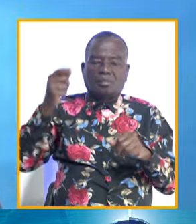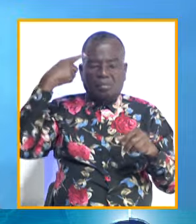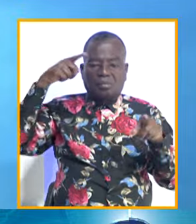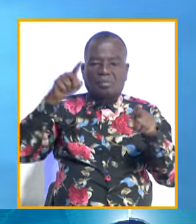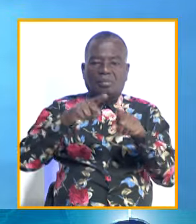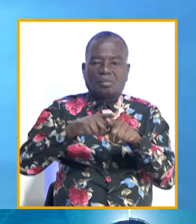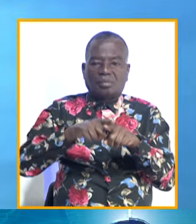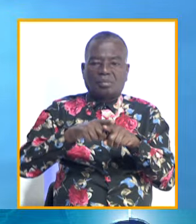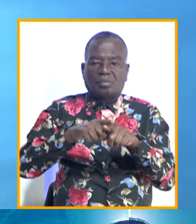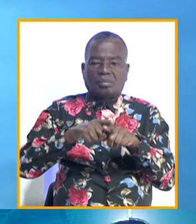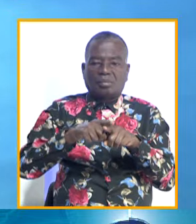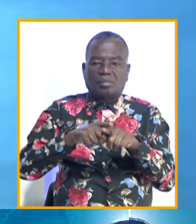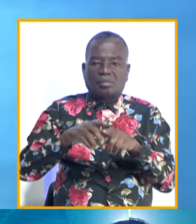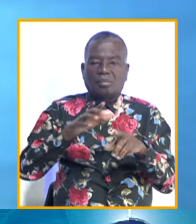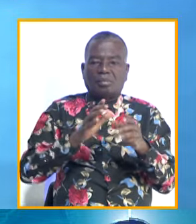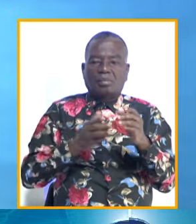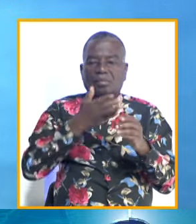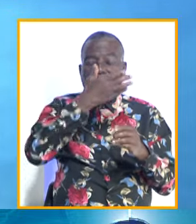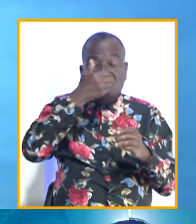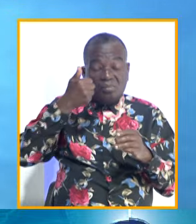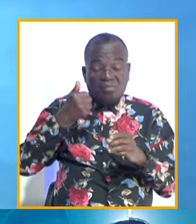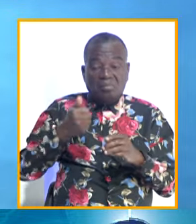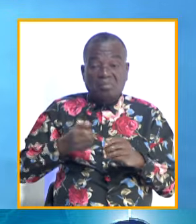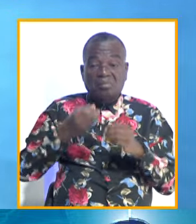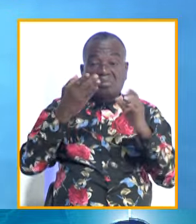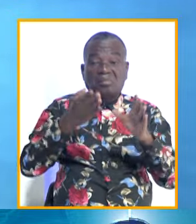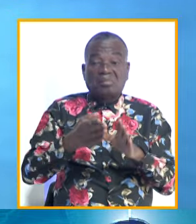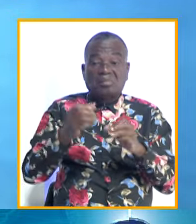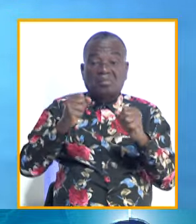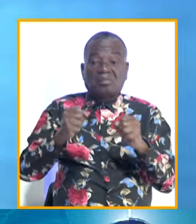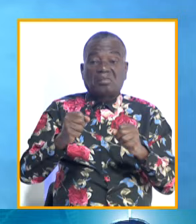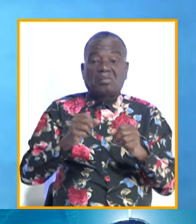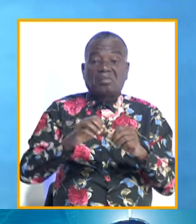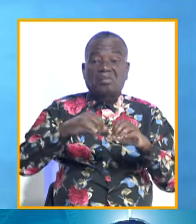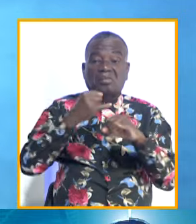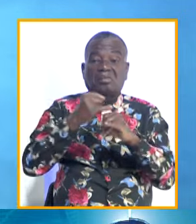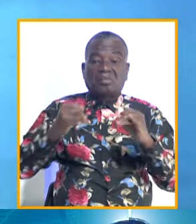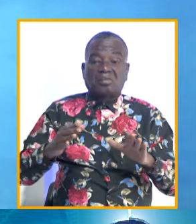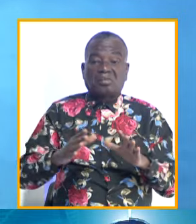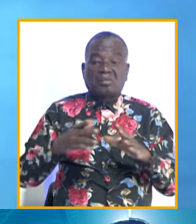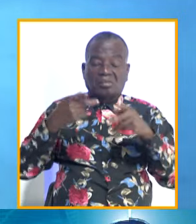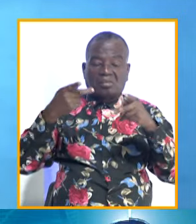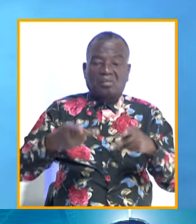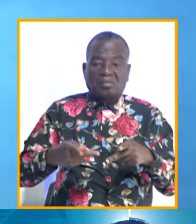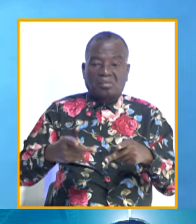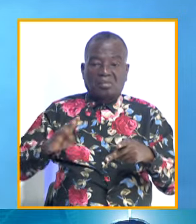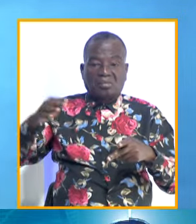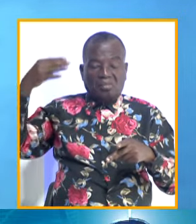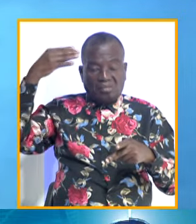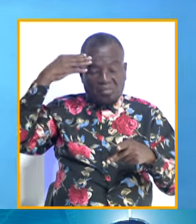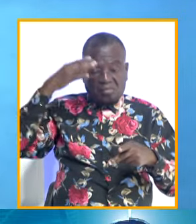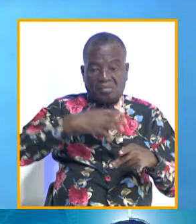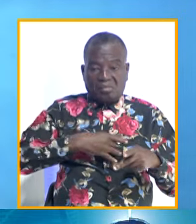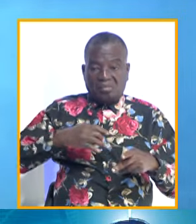qui vise donc à mieux structurer le club, une convention qui a été signée en présence du ministre délégué en charge des sports, Adjemet